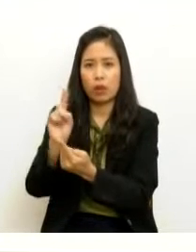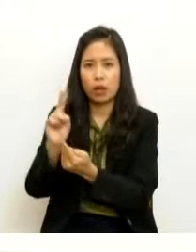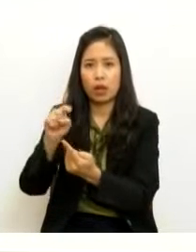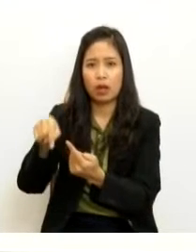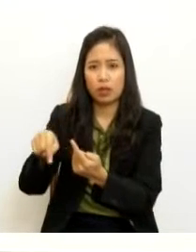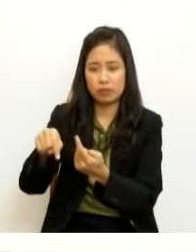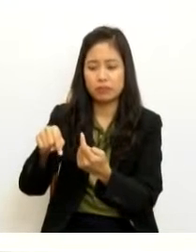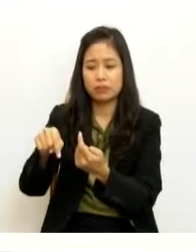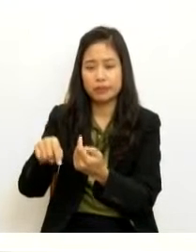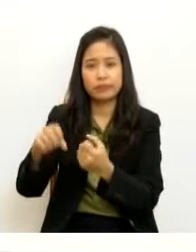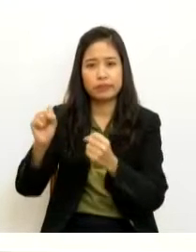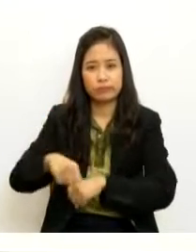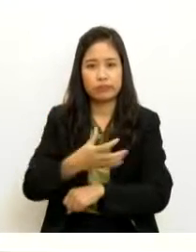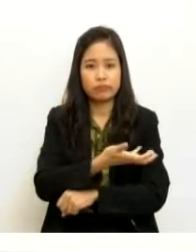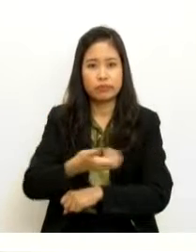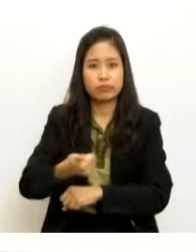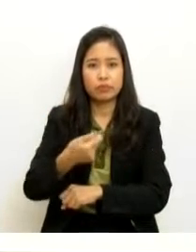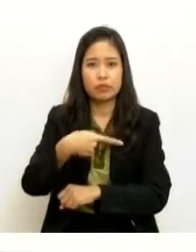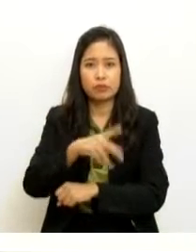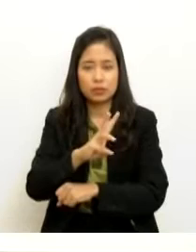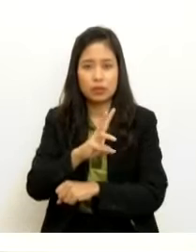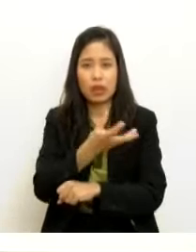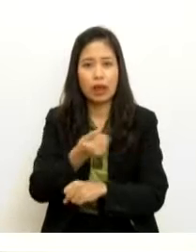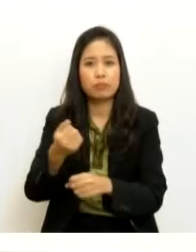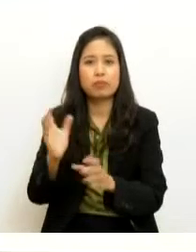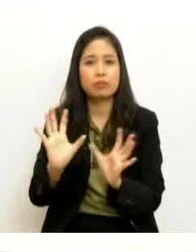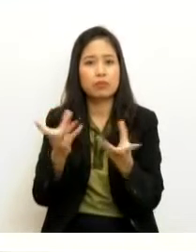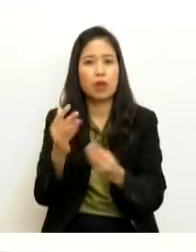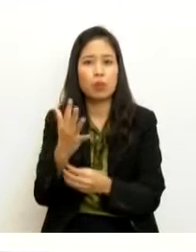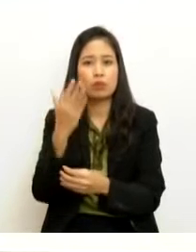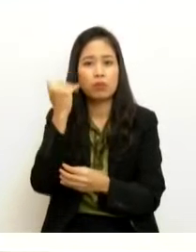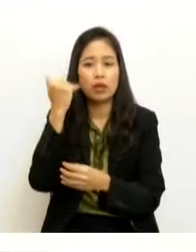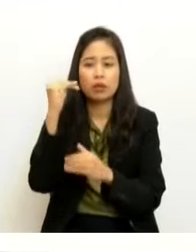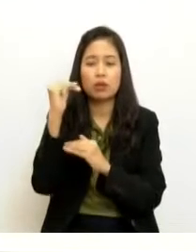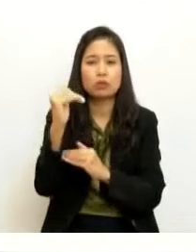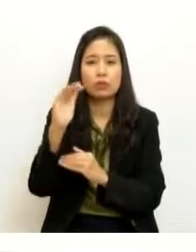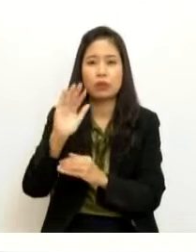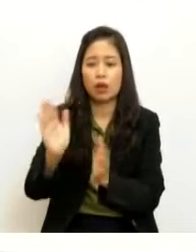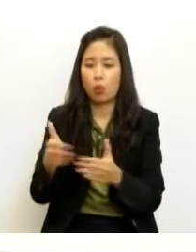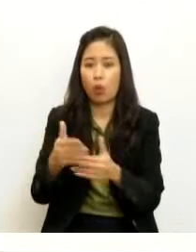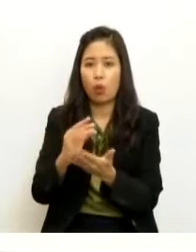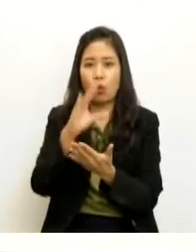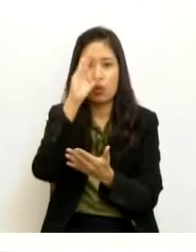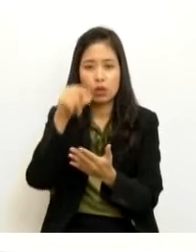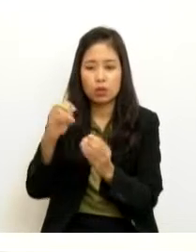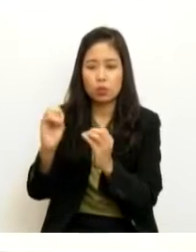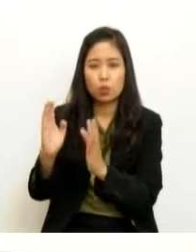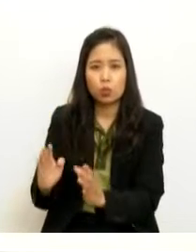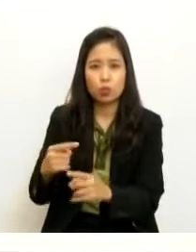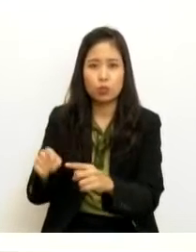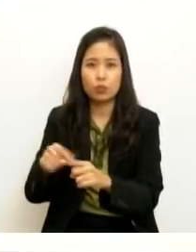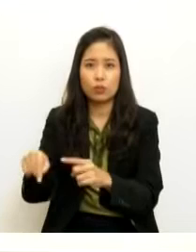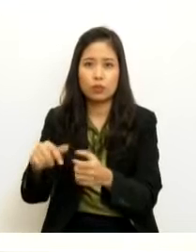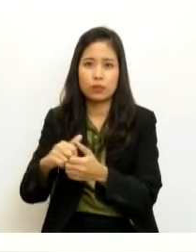ด็กนักเรียนที่จบป.6ได้ไม่หมดเนื่องจากข้อจำกัดเรื่องห้องเรียนและชั้นเรียนในปีแรก